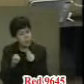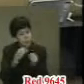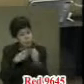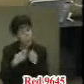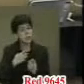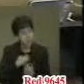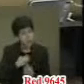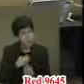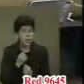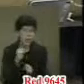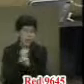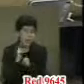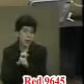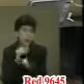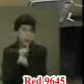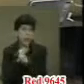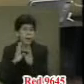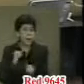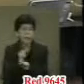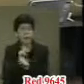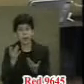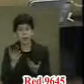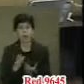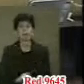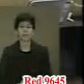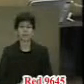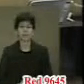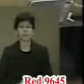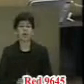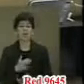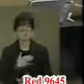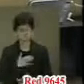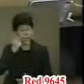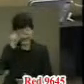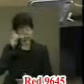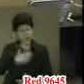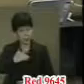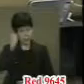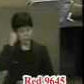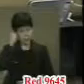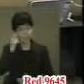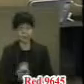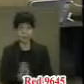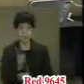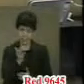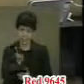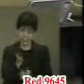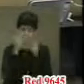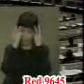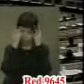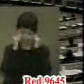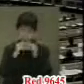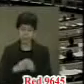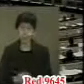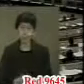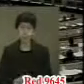าเป็นหลักว่าท่านจะไปปฏิบัติยังไงครับผมเข้าใจอย่างนั้นนะครับงั้นเชิญท่านนายกต่อ